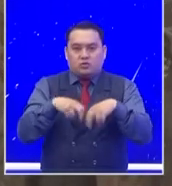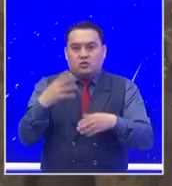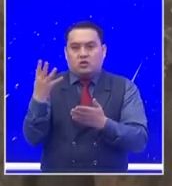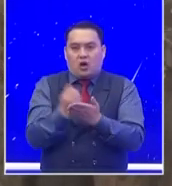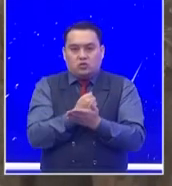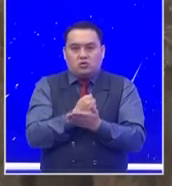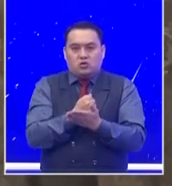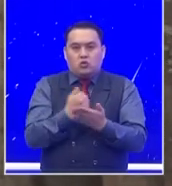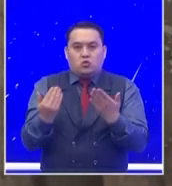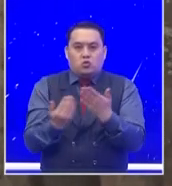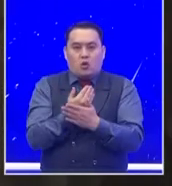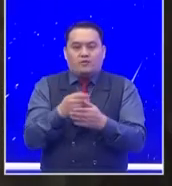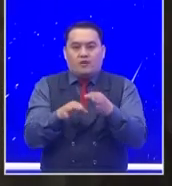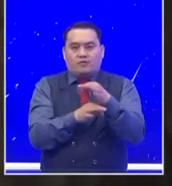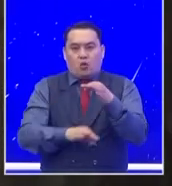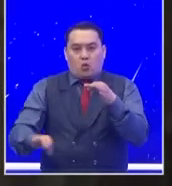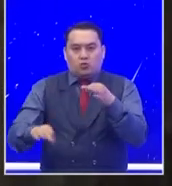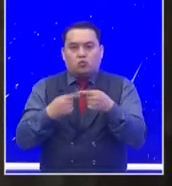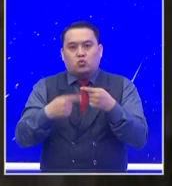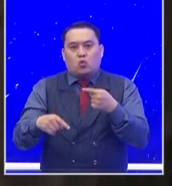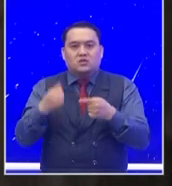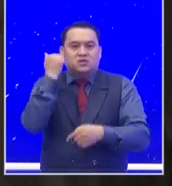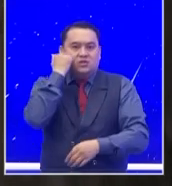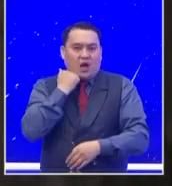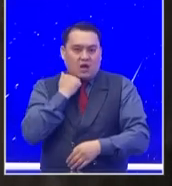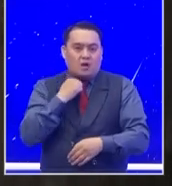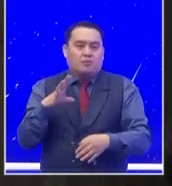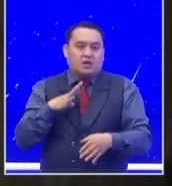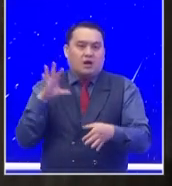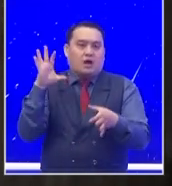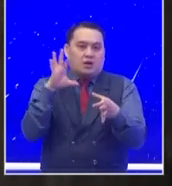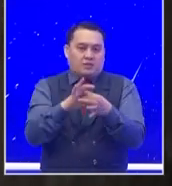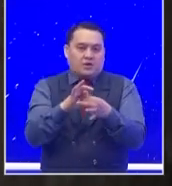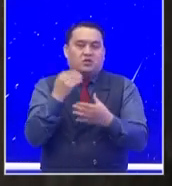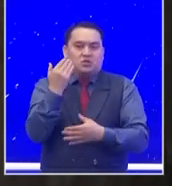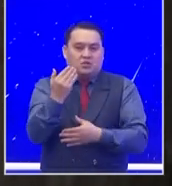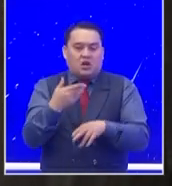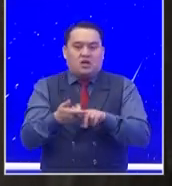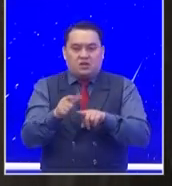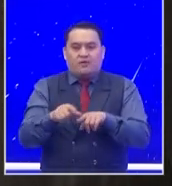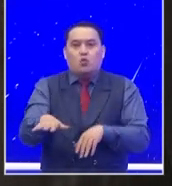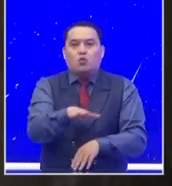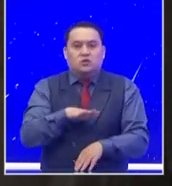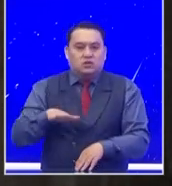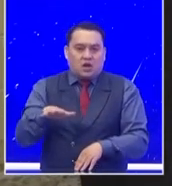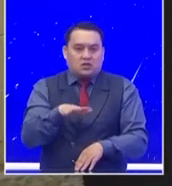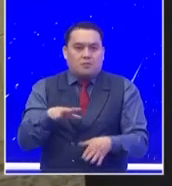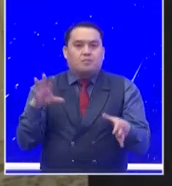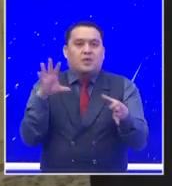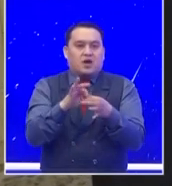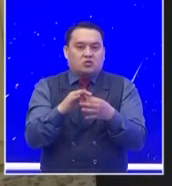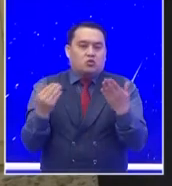обнаружили помимо нового трубопровода другой старый к нему и были оказывается подключенные жители этого участка после переключения